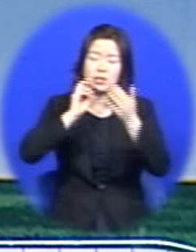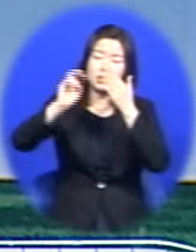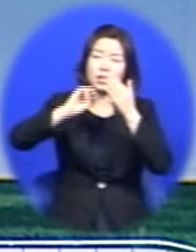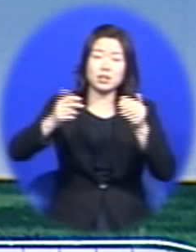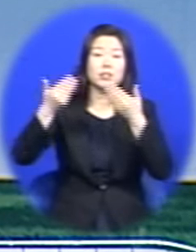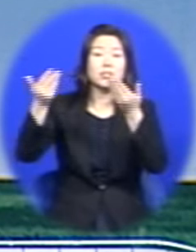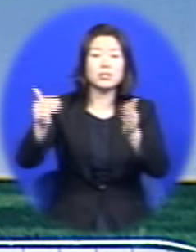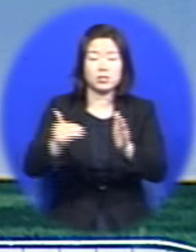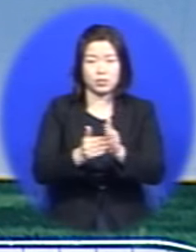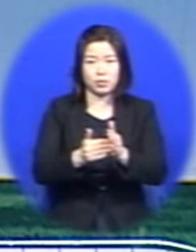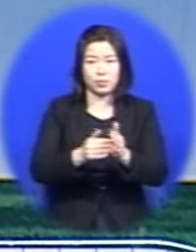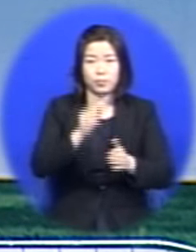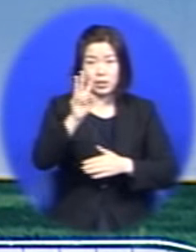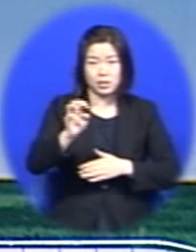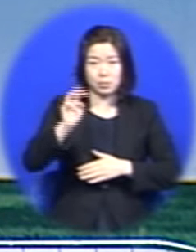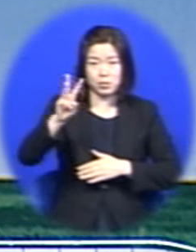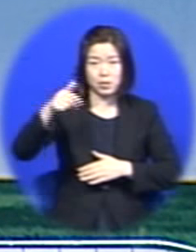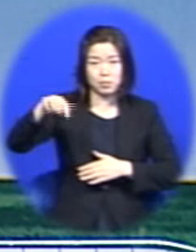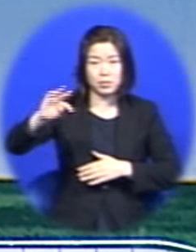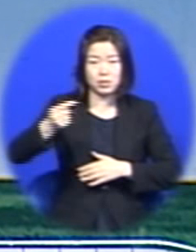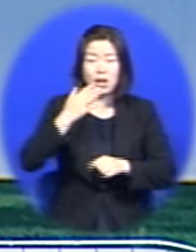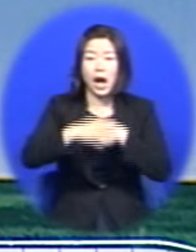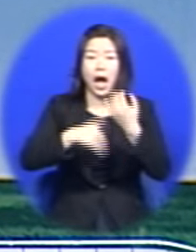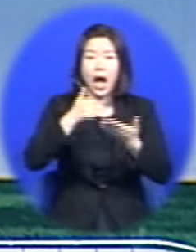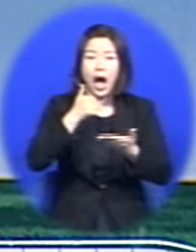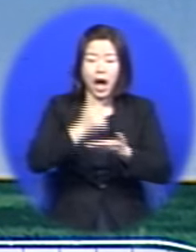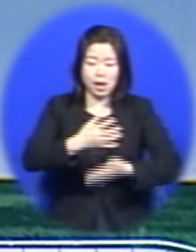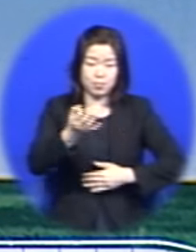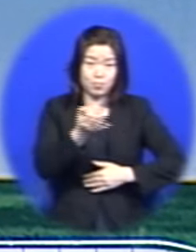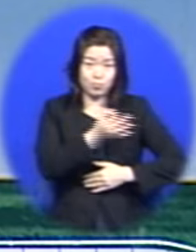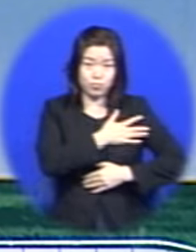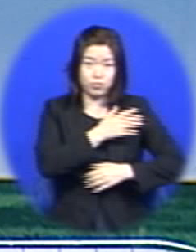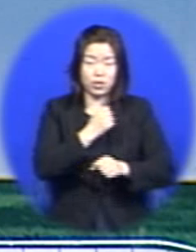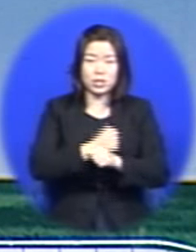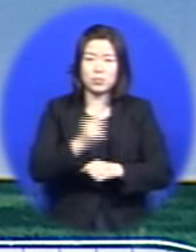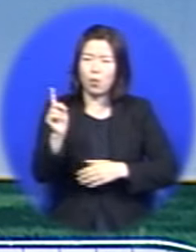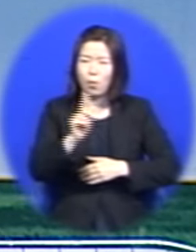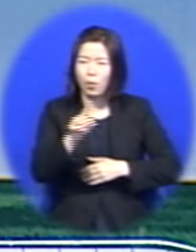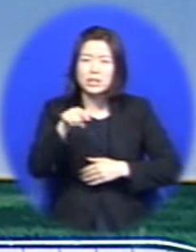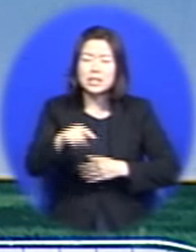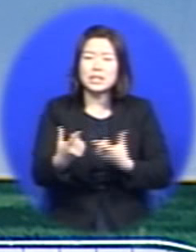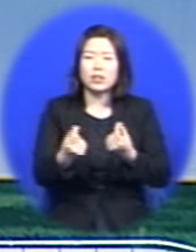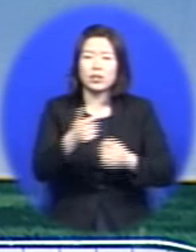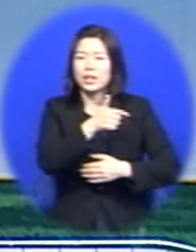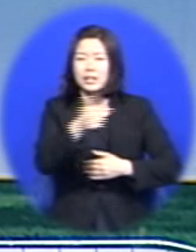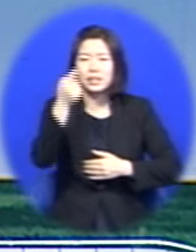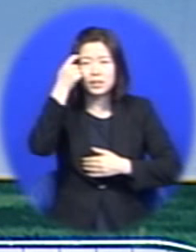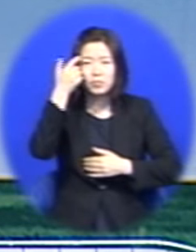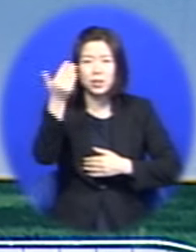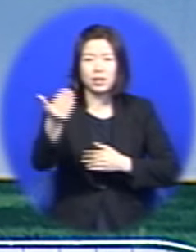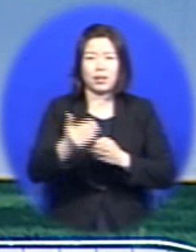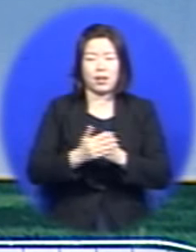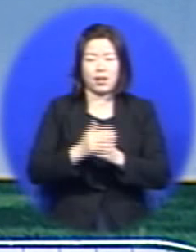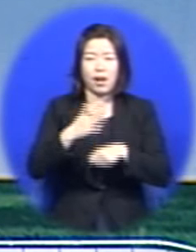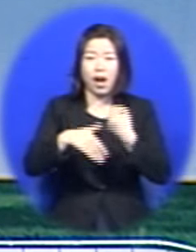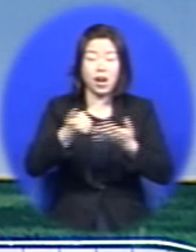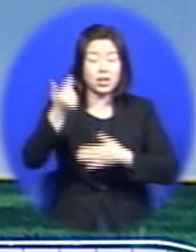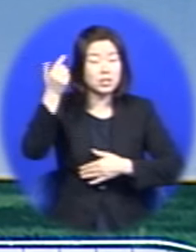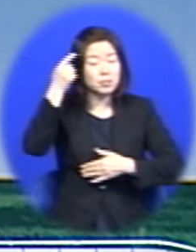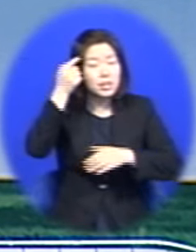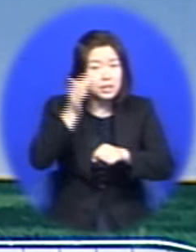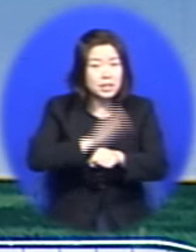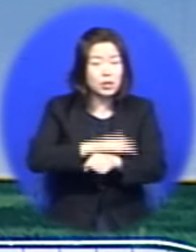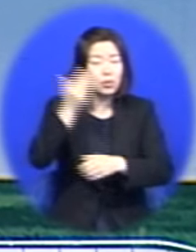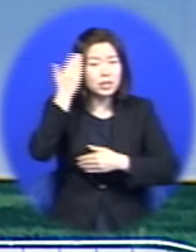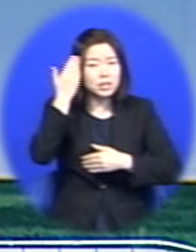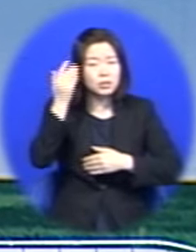올려드렸습니다. 33절입니다. 하나님의 부유하심은 어찌 이리 크십니까? 하나님의 지혜와 지식은 어찌